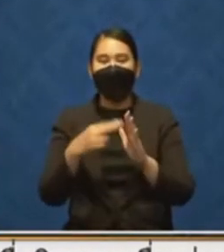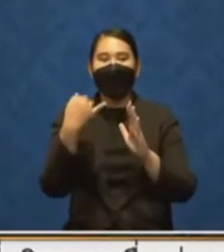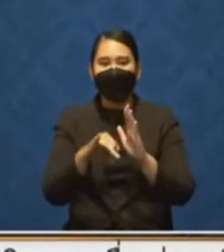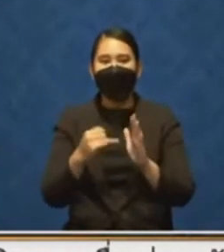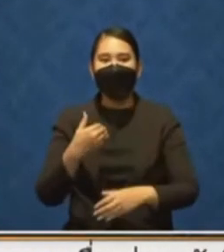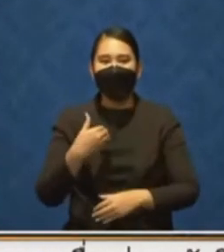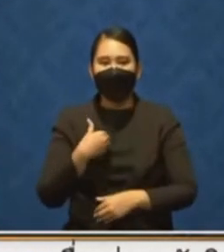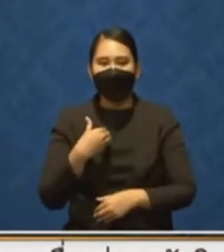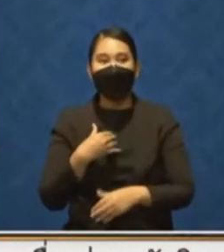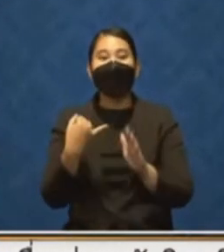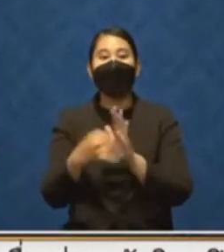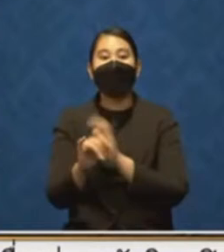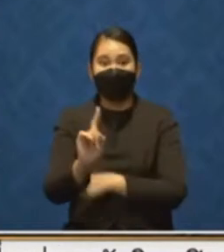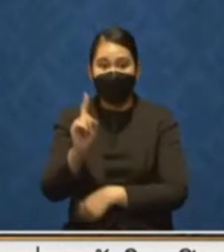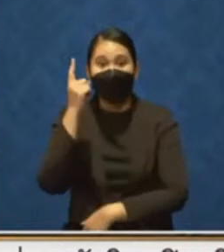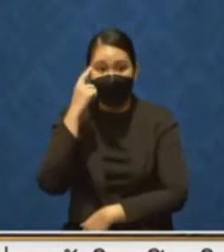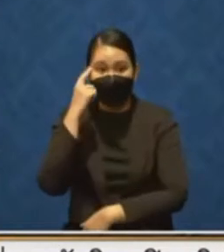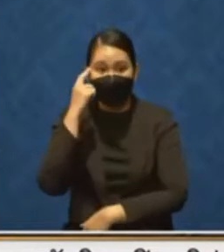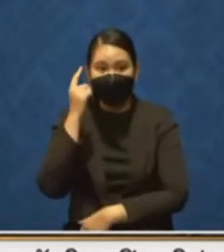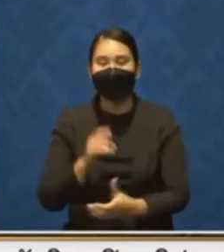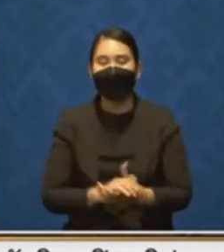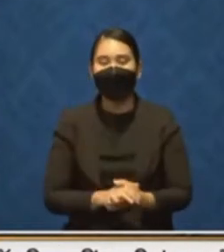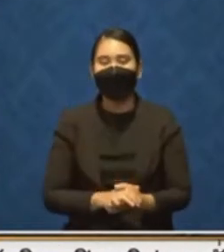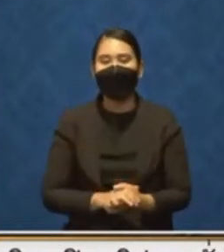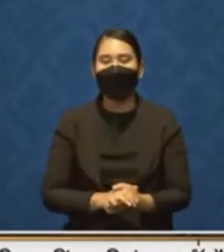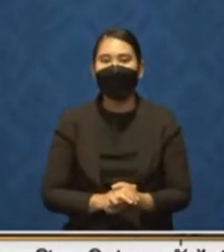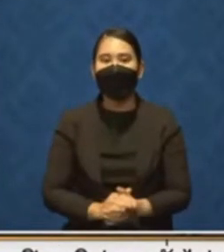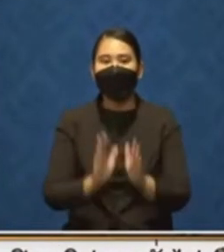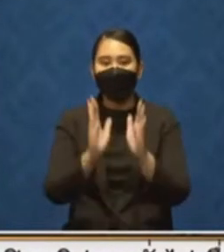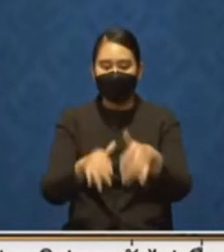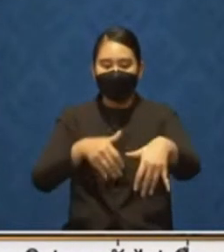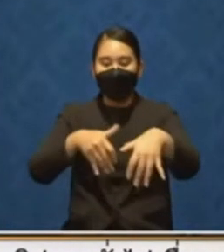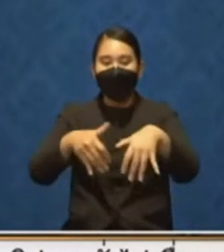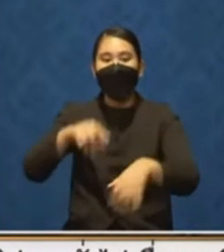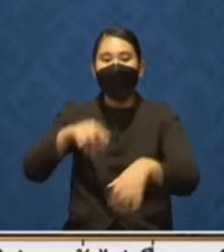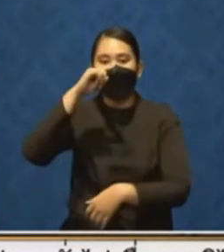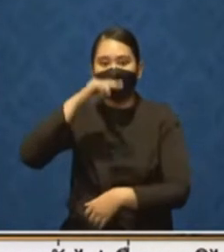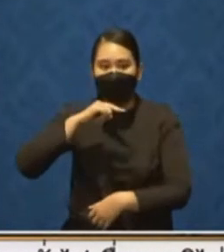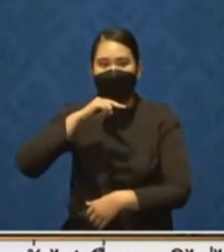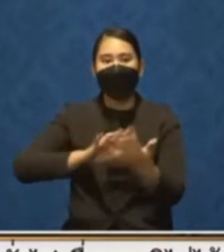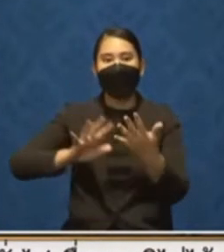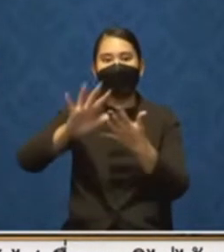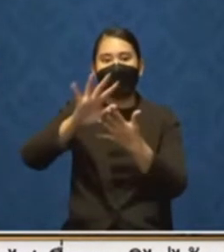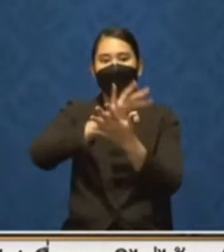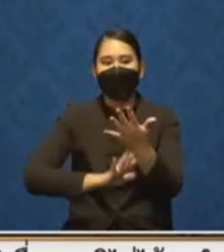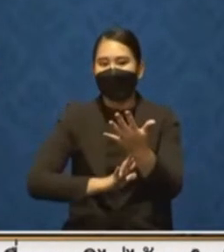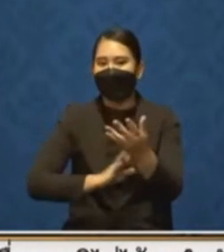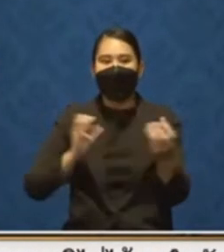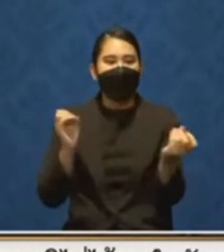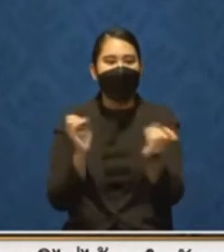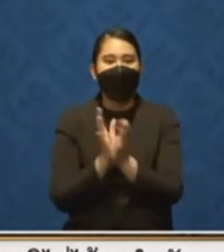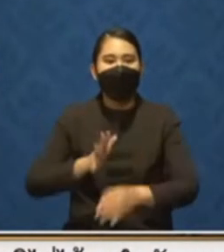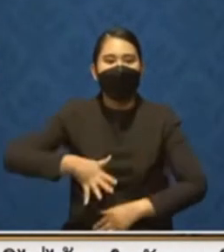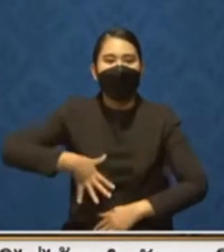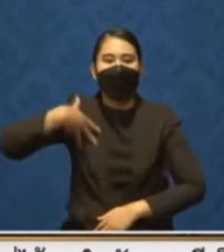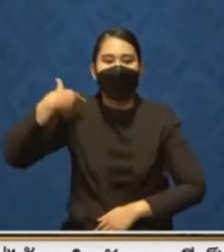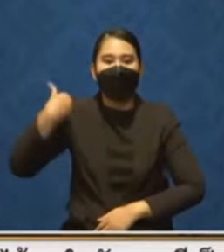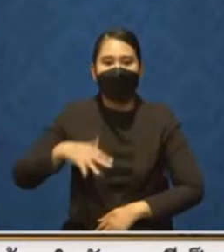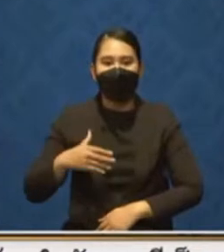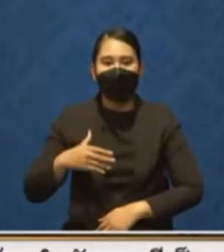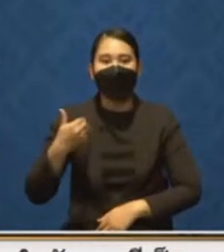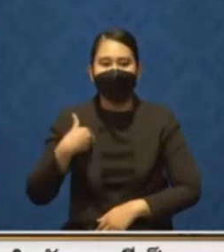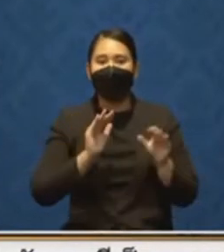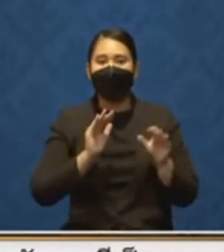น้อยกว่าตรงไหนทราบไหมครับน้อยกว่าที่ท่านทำให้ประชาชนคนไทยทั้งแผ่นดินเดือดตัวอย่างแสนสาหัสวันนี้